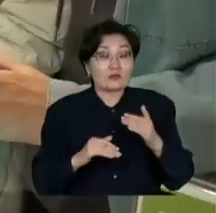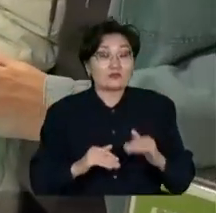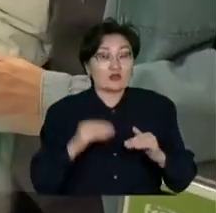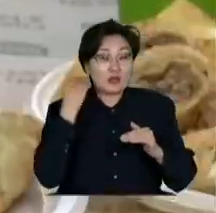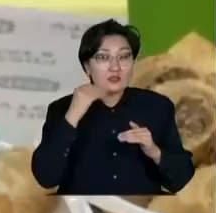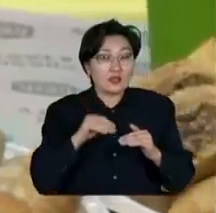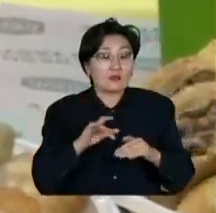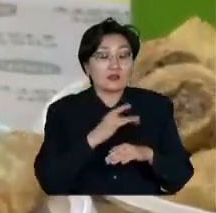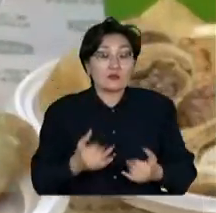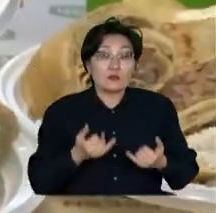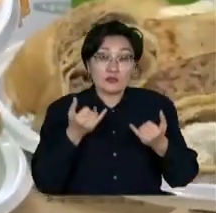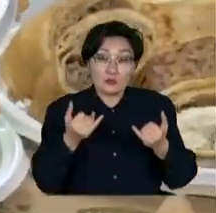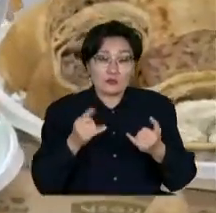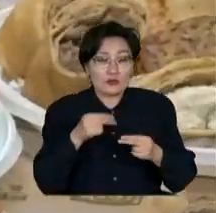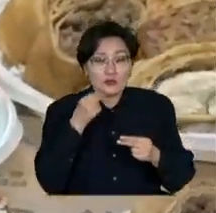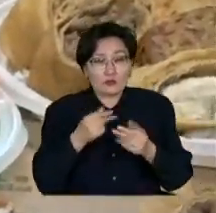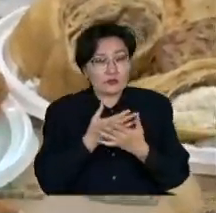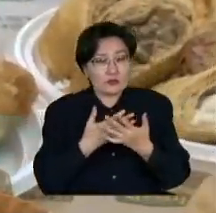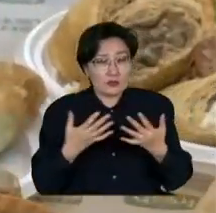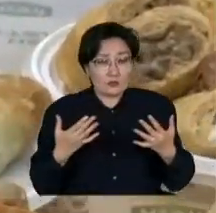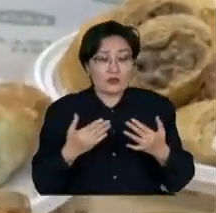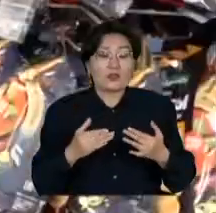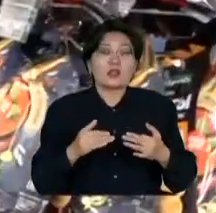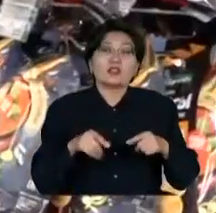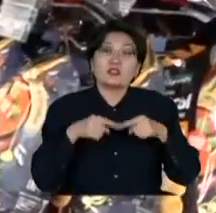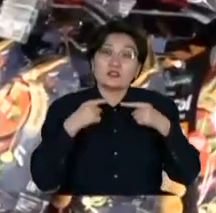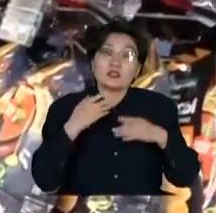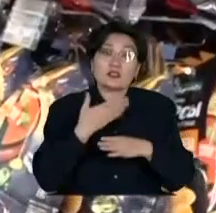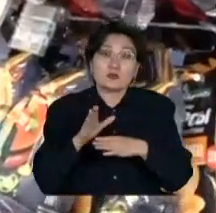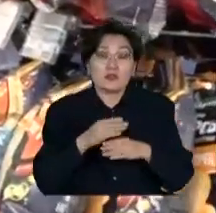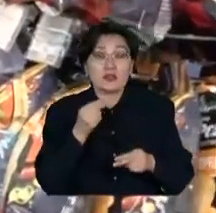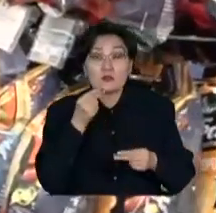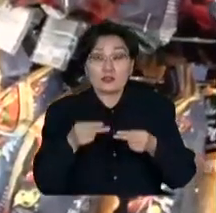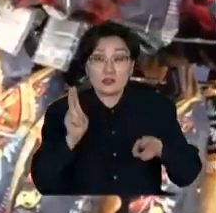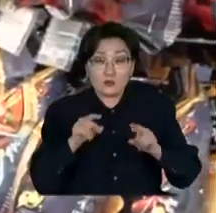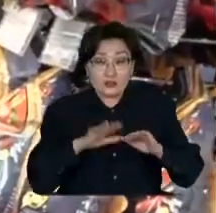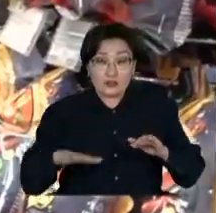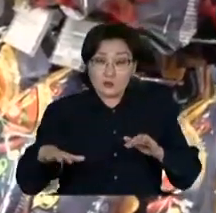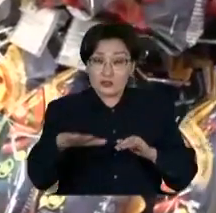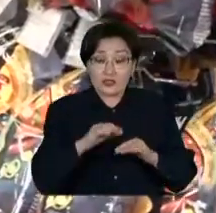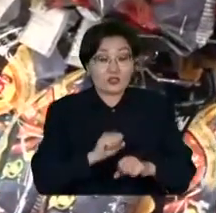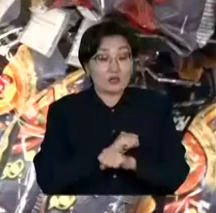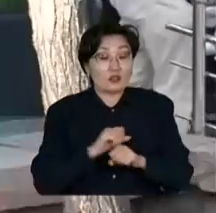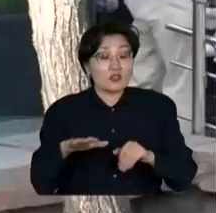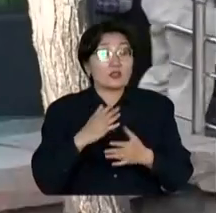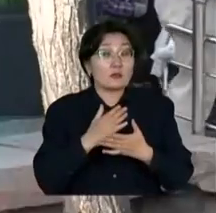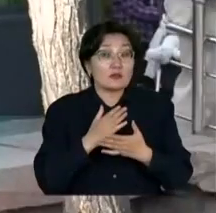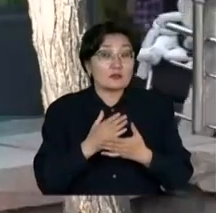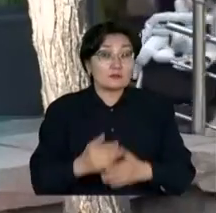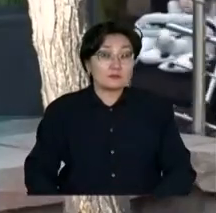түрін ұсынады. Мұнда тағамдардың түр-түрі қойылған жеке аспазхана, рамен дайындауға арналған орын және демалыс алаңы бар.